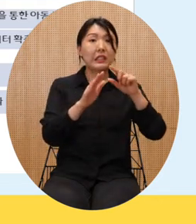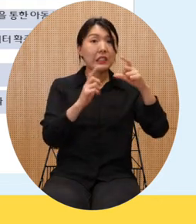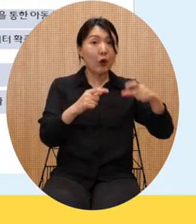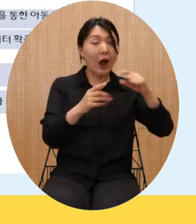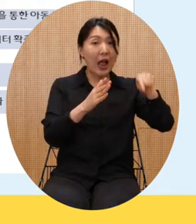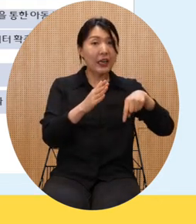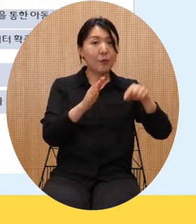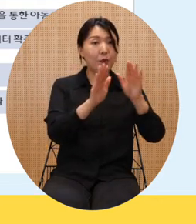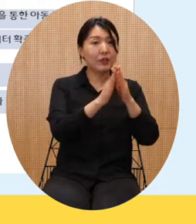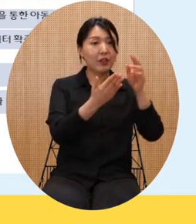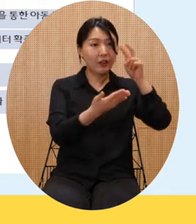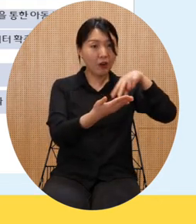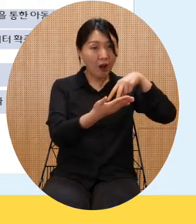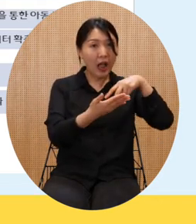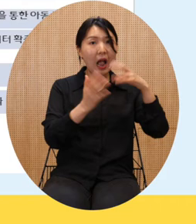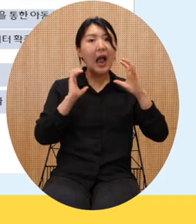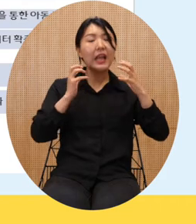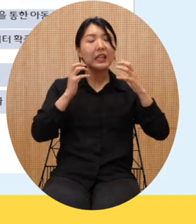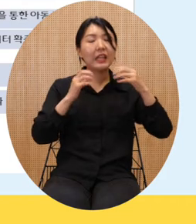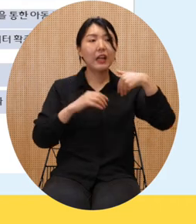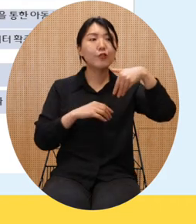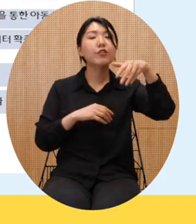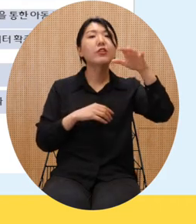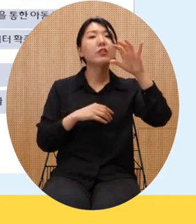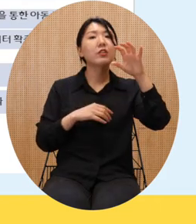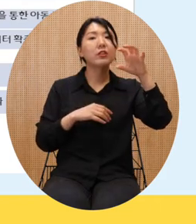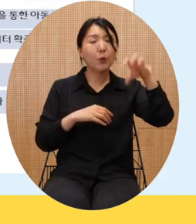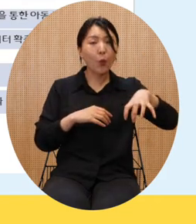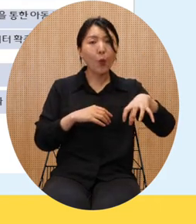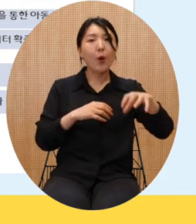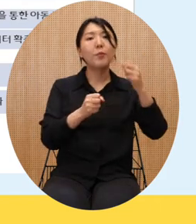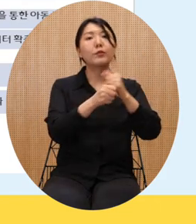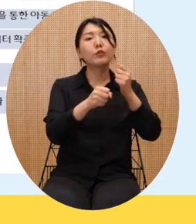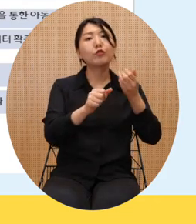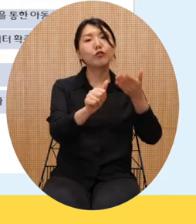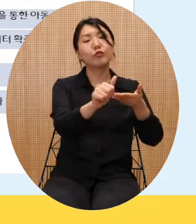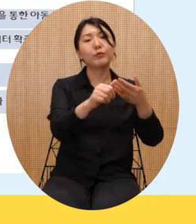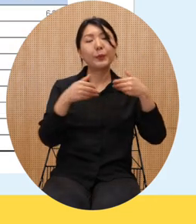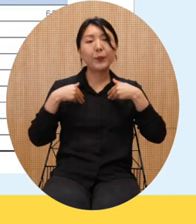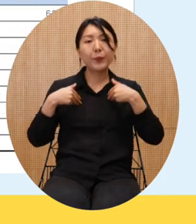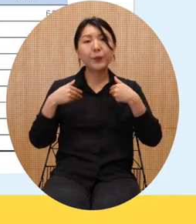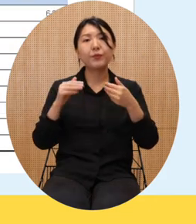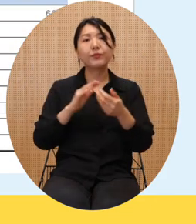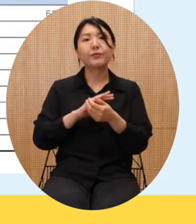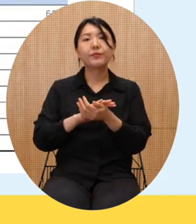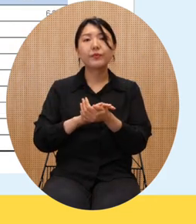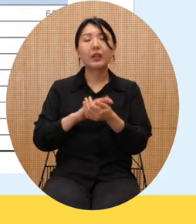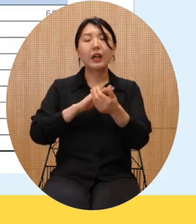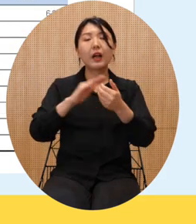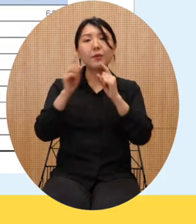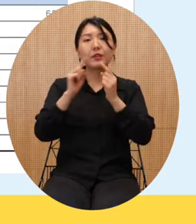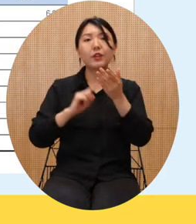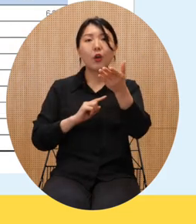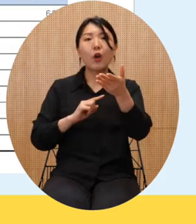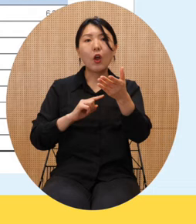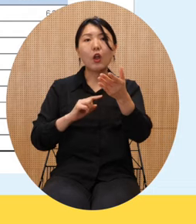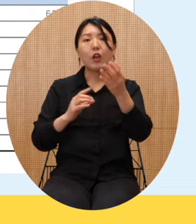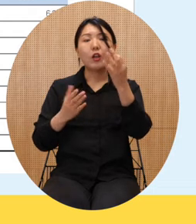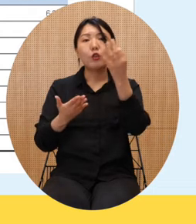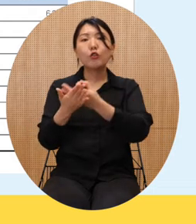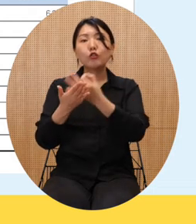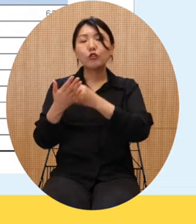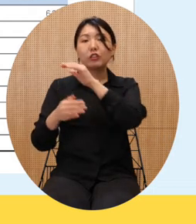곳, 지역사회, 도서관, 그다음에 아동이 갈 수 있는 공간들을 만들어내는 것도 굉장히 필요하다고 생각이